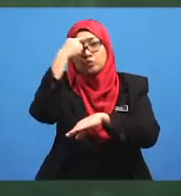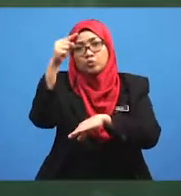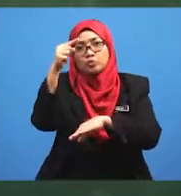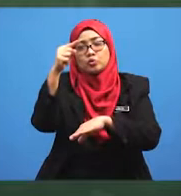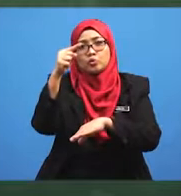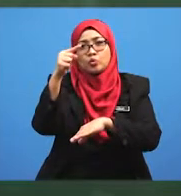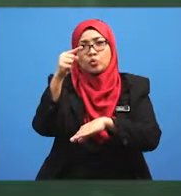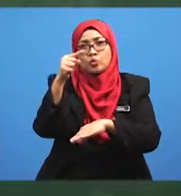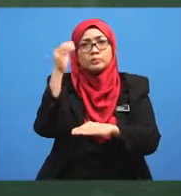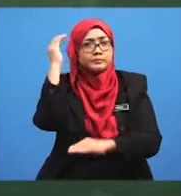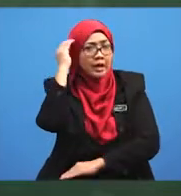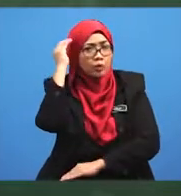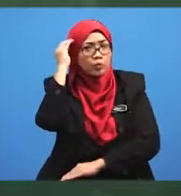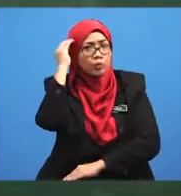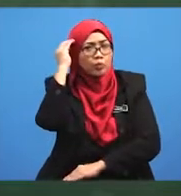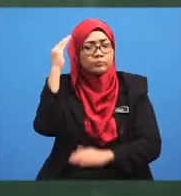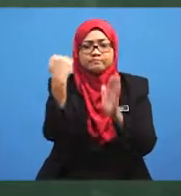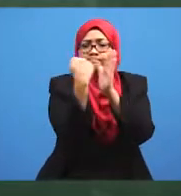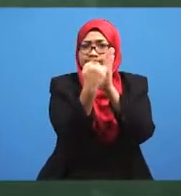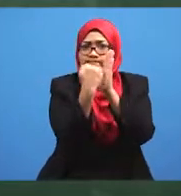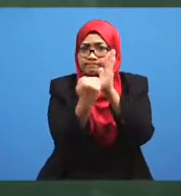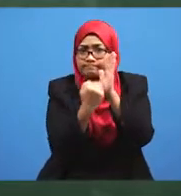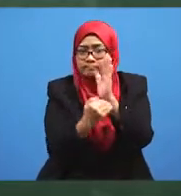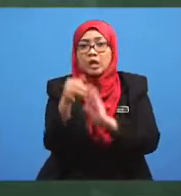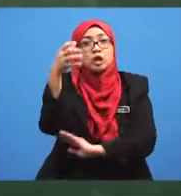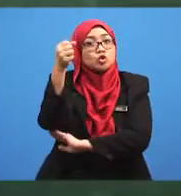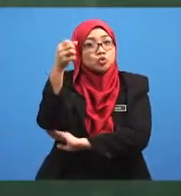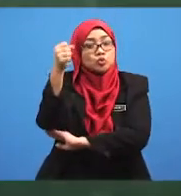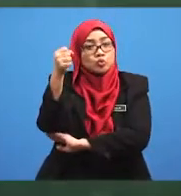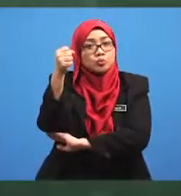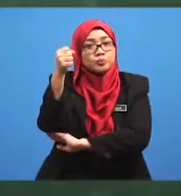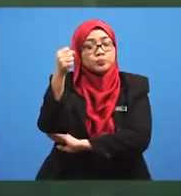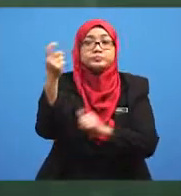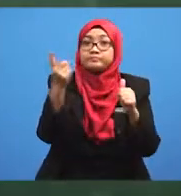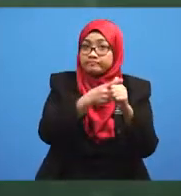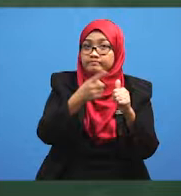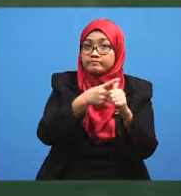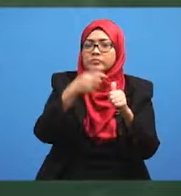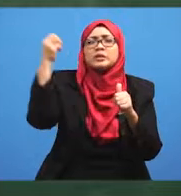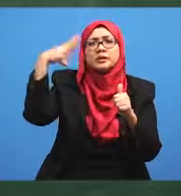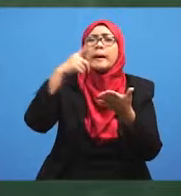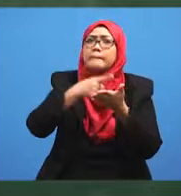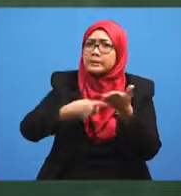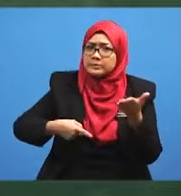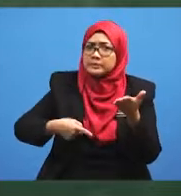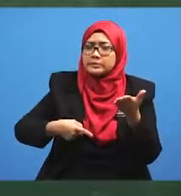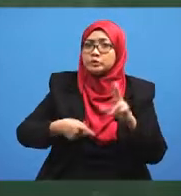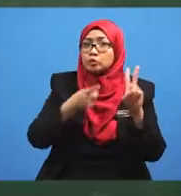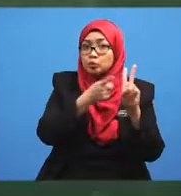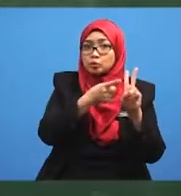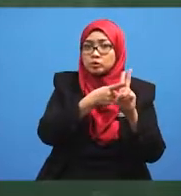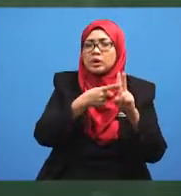paras susu berdasarkan 1. Jenis sinaran yang dipancarkan, 2. Setengah